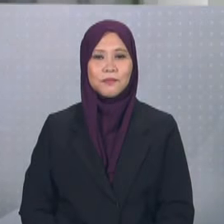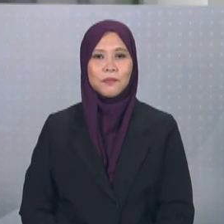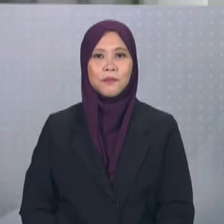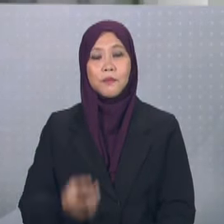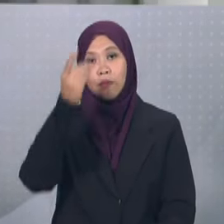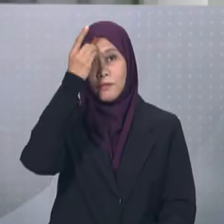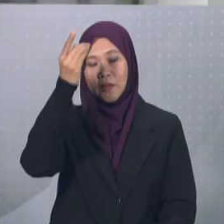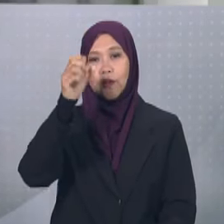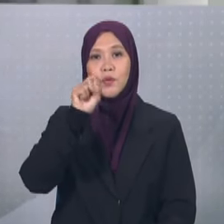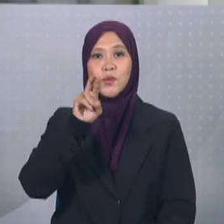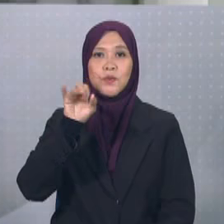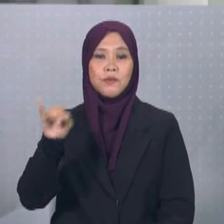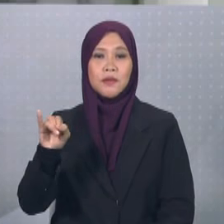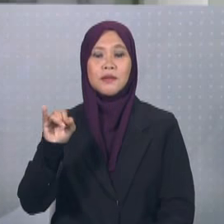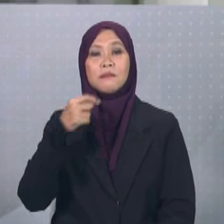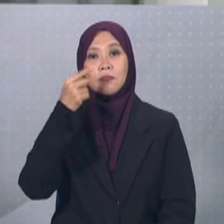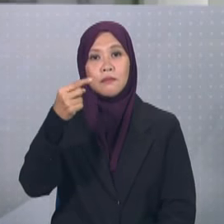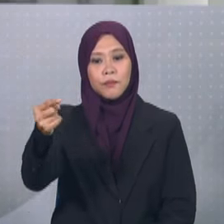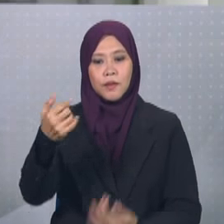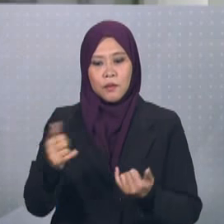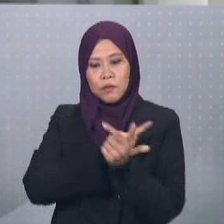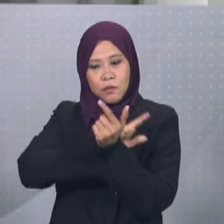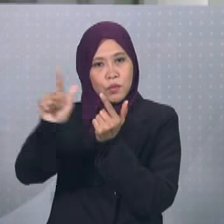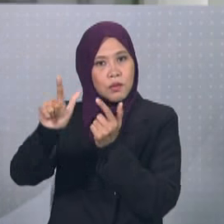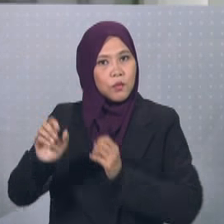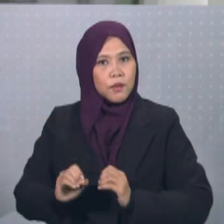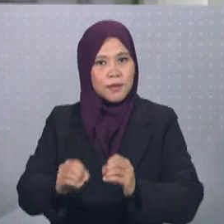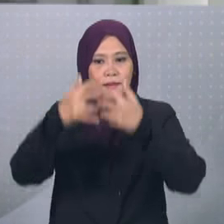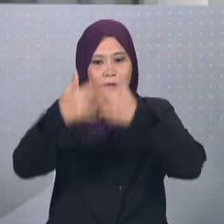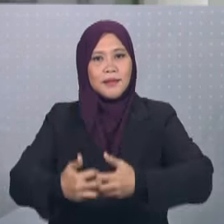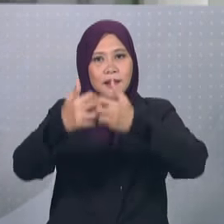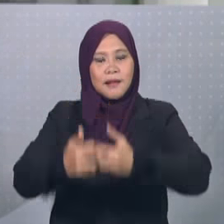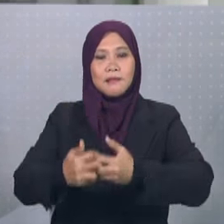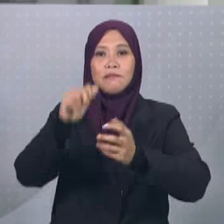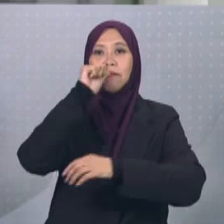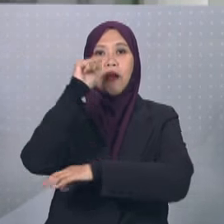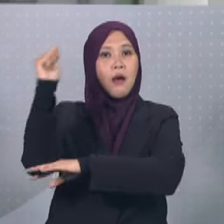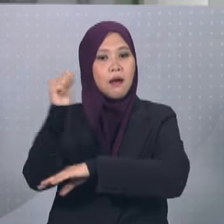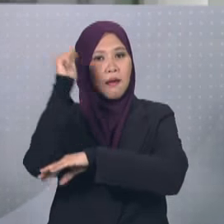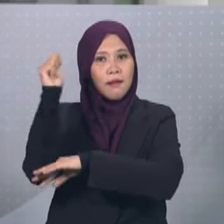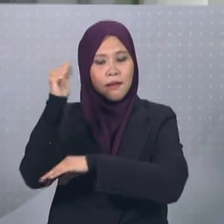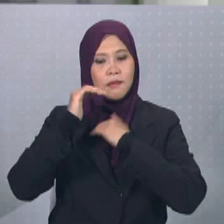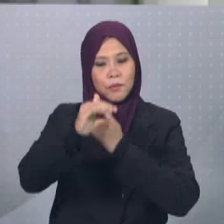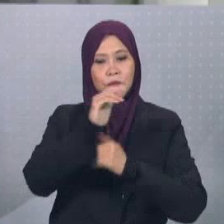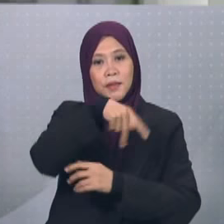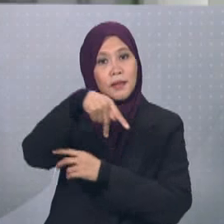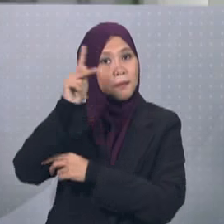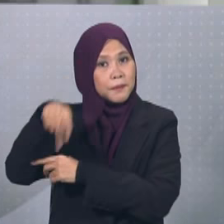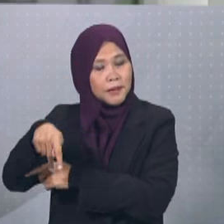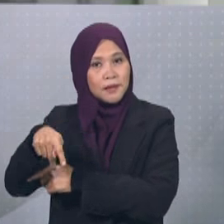Dalam itu, Datuk Seri Ismail Sabri memaklumkan kelulusan operasi yang diberi kepada kilang minuman keras dalam tempoh PKP sebelum